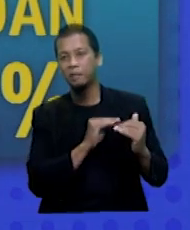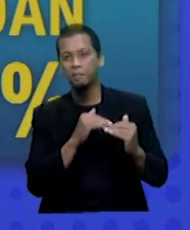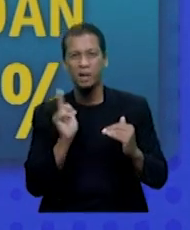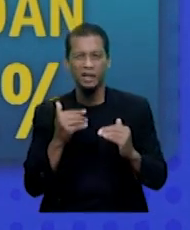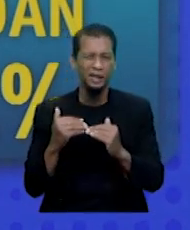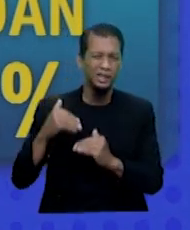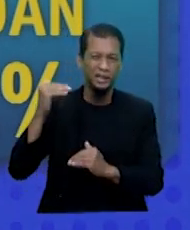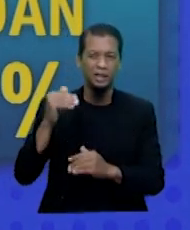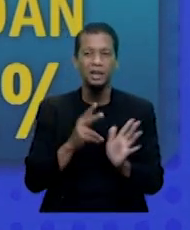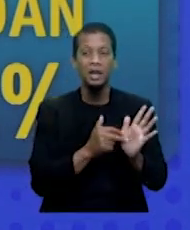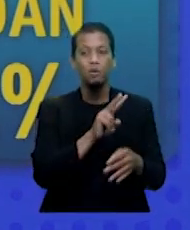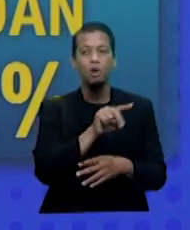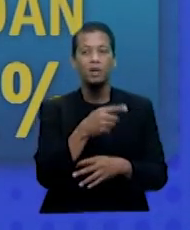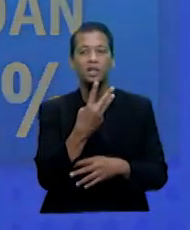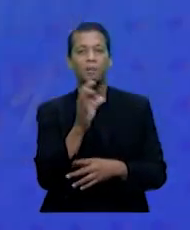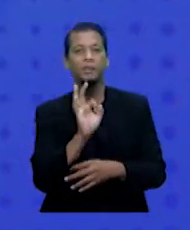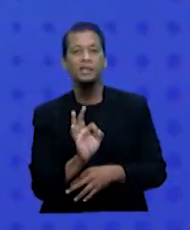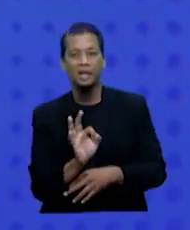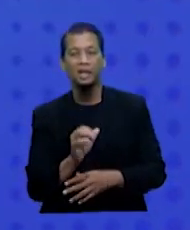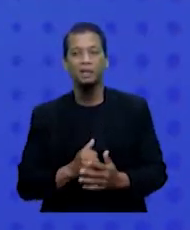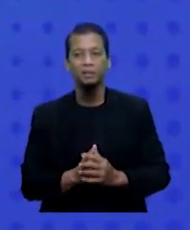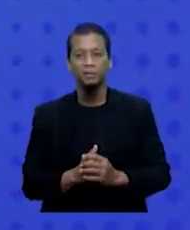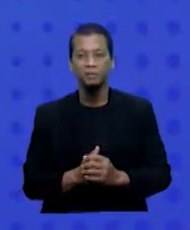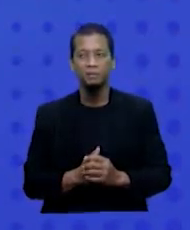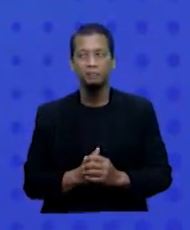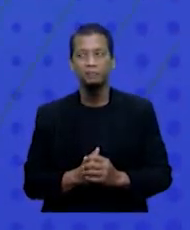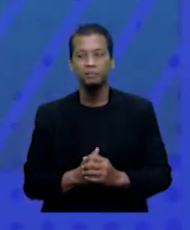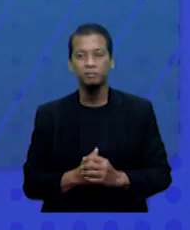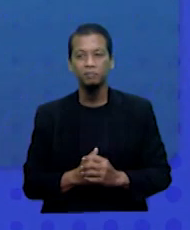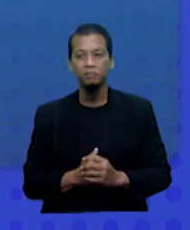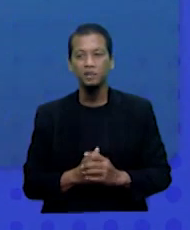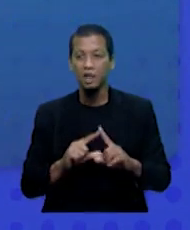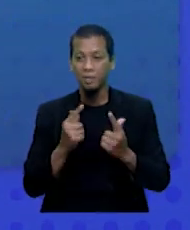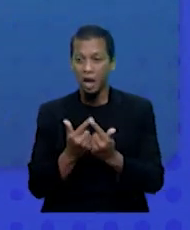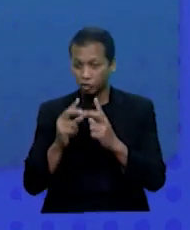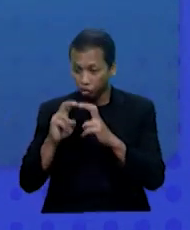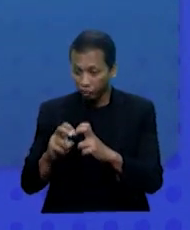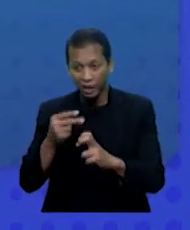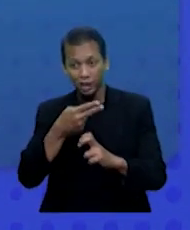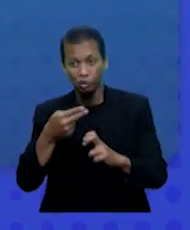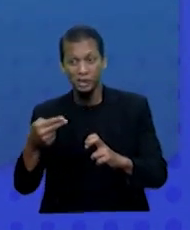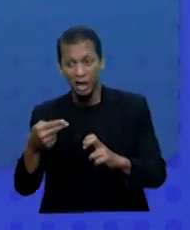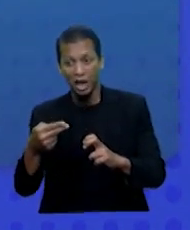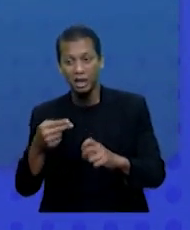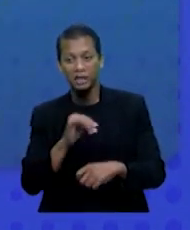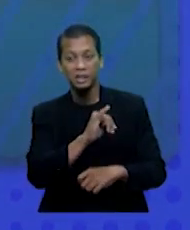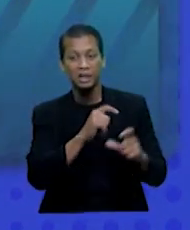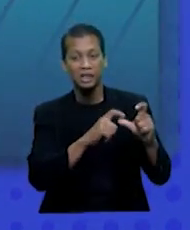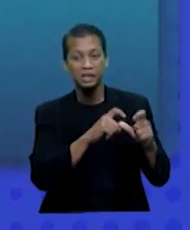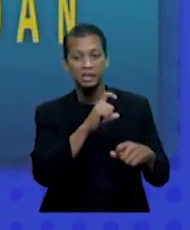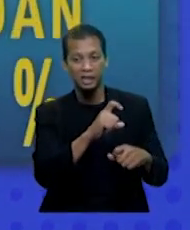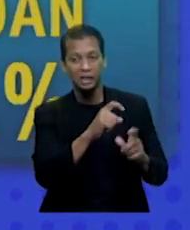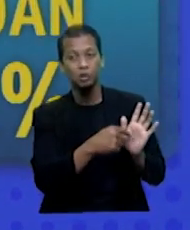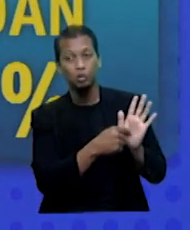elektabilitas 23,3%. Sementara itu, Lembaga Survei Indonesia Survei Center ISC merilis elektabilitas